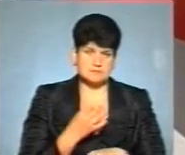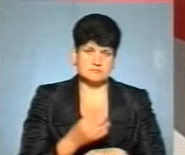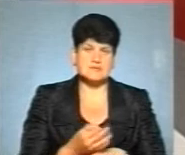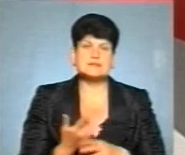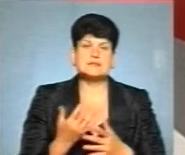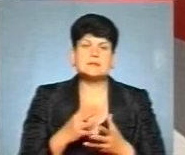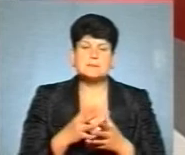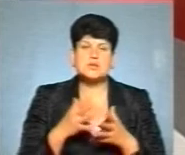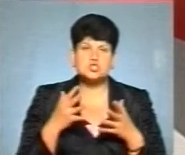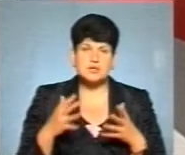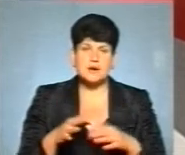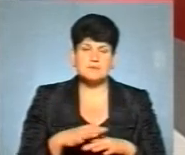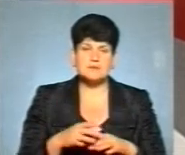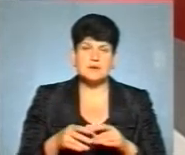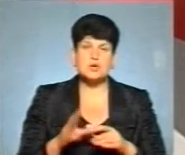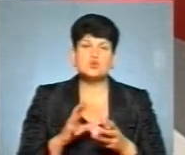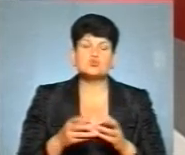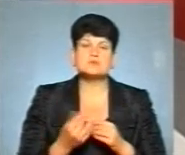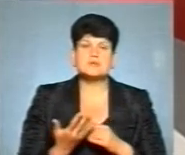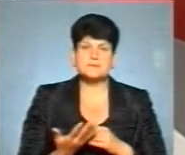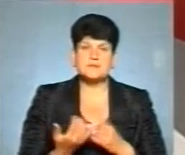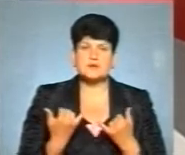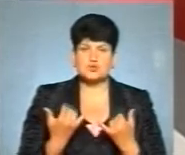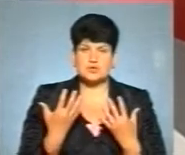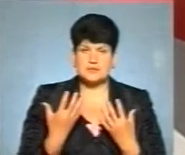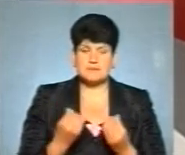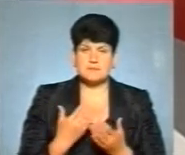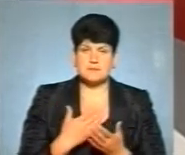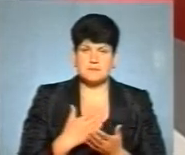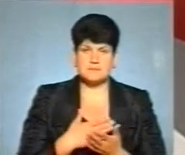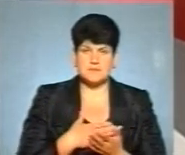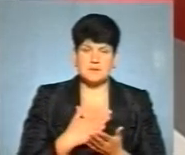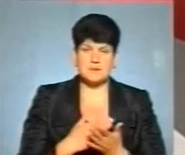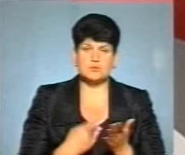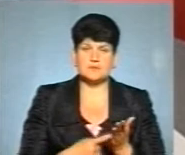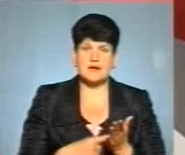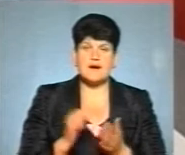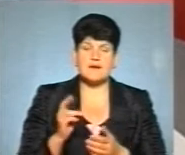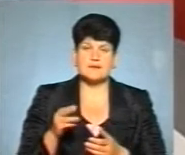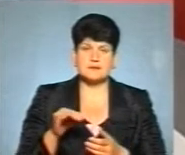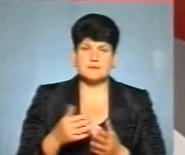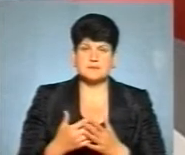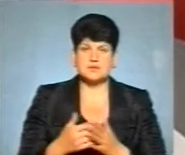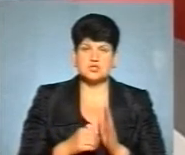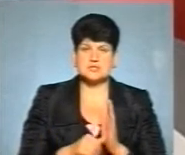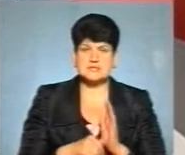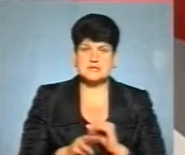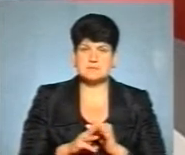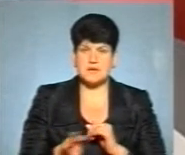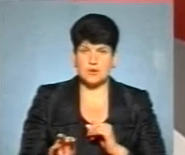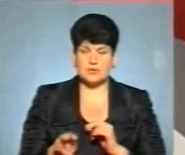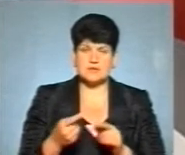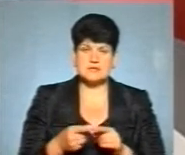масштаби збитків і, власне, по сумі. Ну, на сьогоднішній день ми маємо те, що підтверджено вже актами, це є орієнтовно десь 60 мільйонів. Це